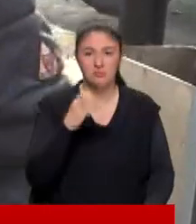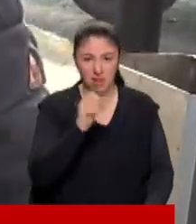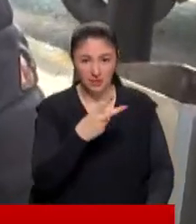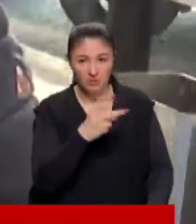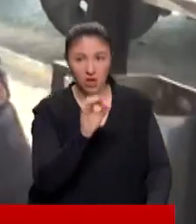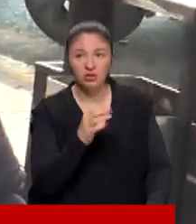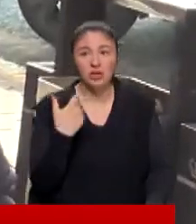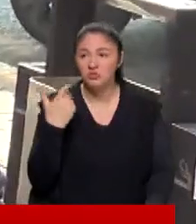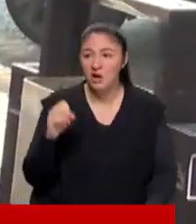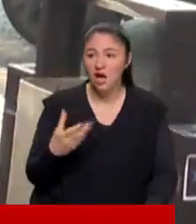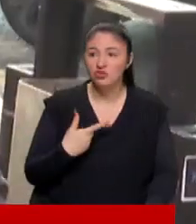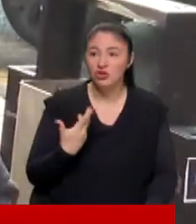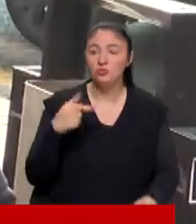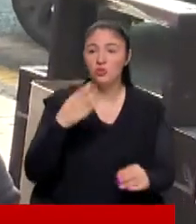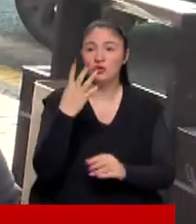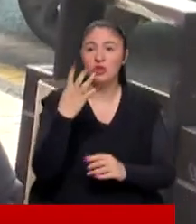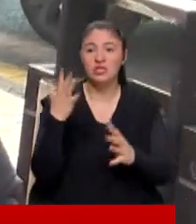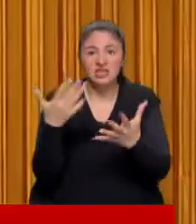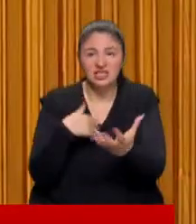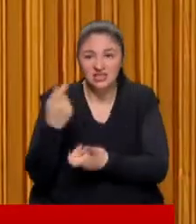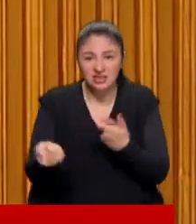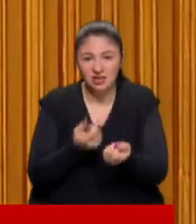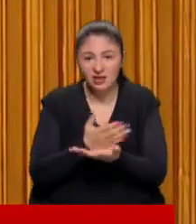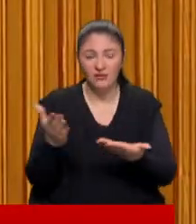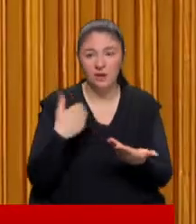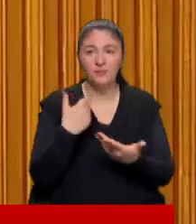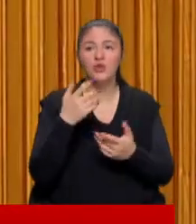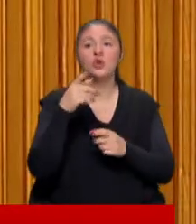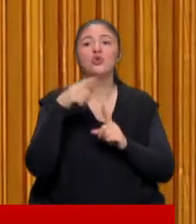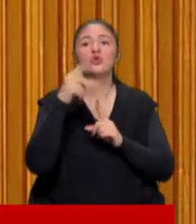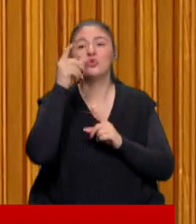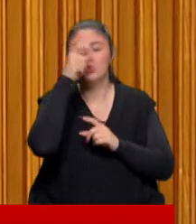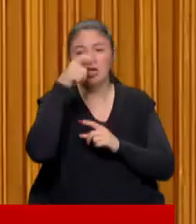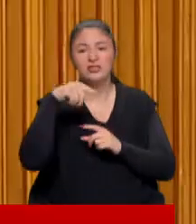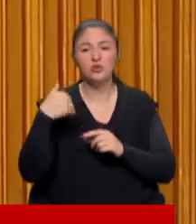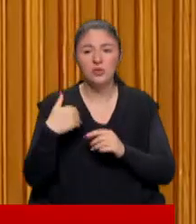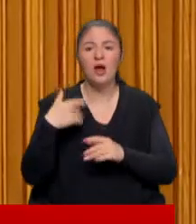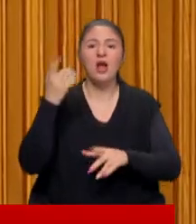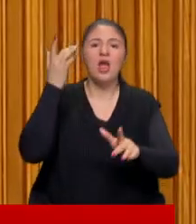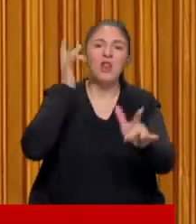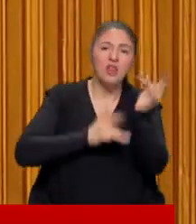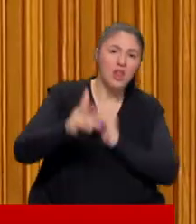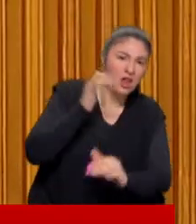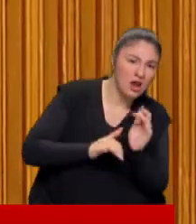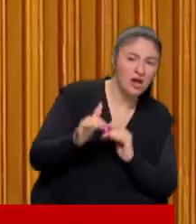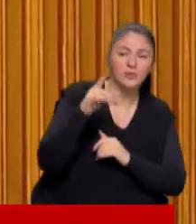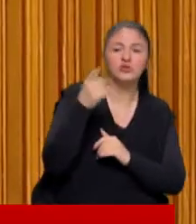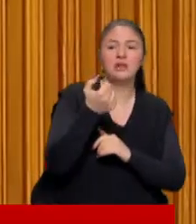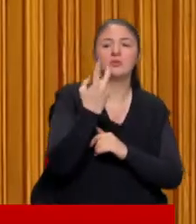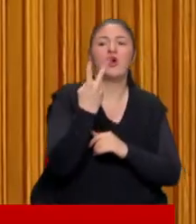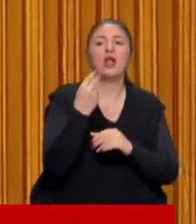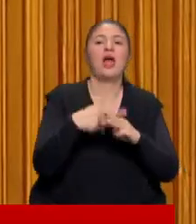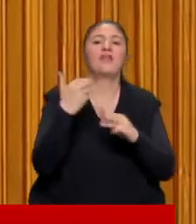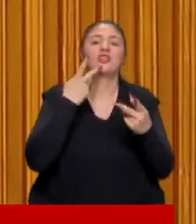Bırakabildiniz yani, mi arıcılığı? Hayır, nasıl bırakacağız ya? Şimdi 4 elle sarılıyoruz. TÜİK allem ediyor, kallem ediyor. Enflasyonu %62